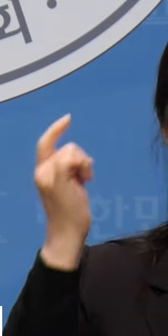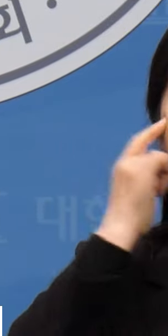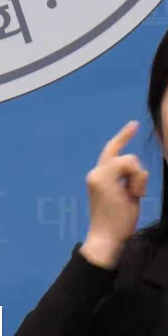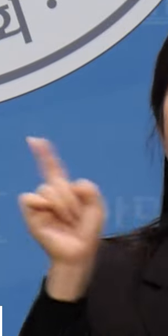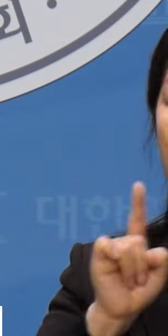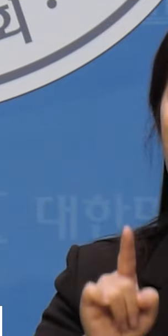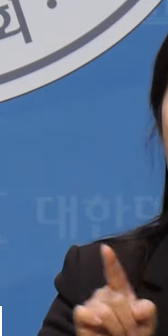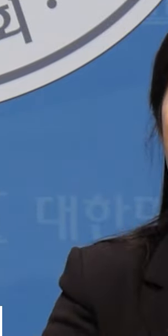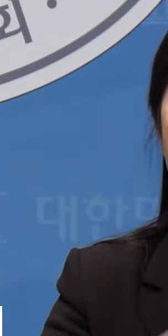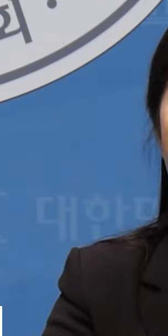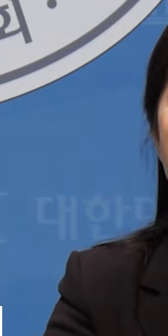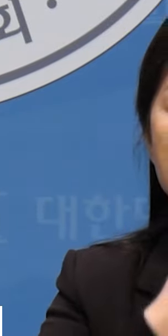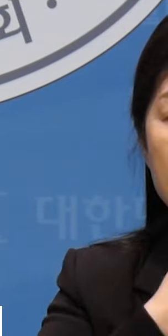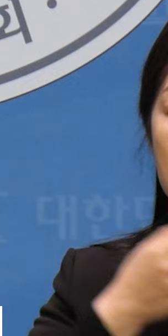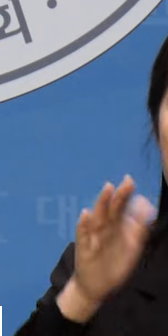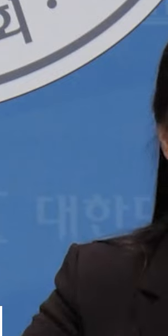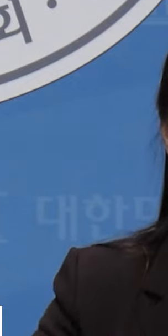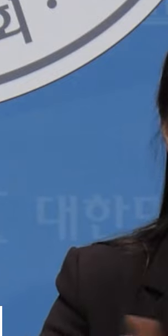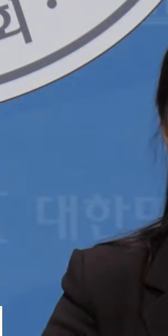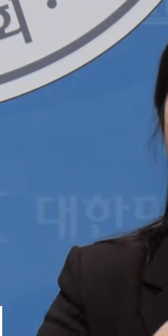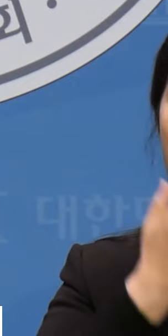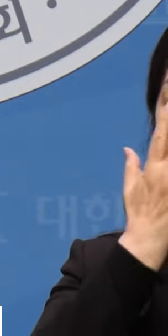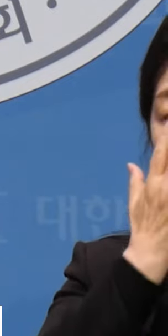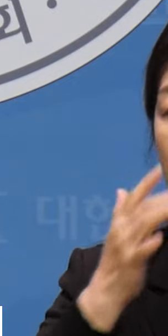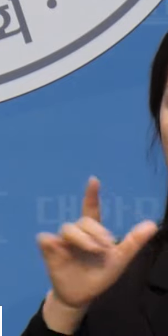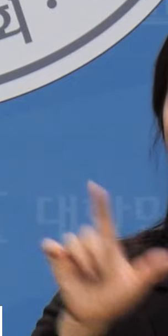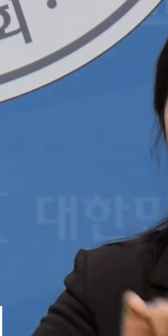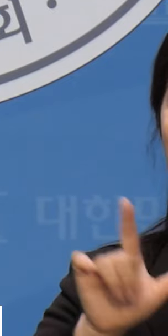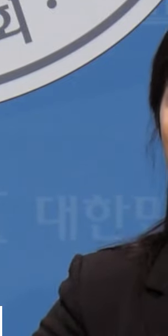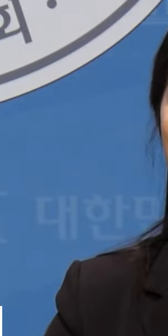아무리 이해하려 해도 이해가 되지 않습니다.